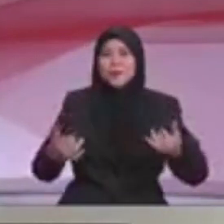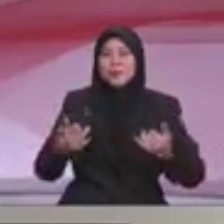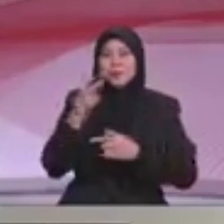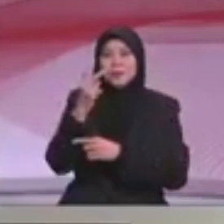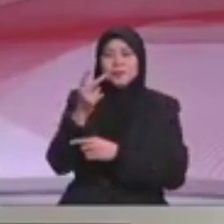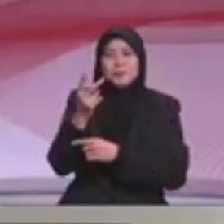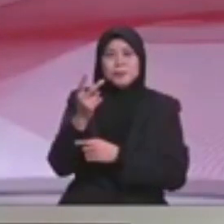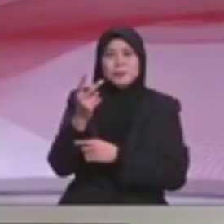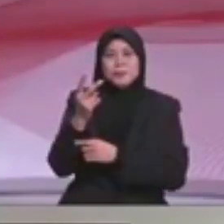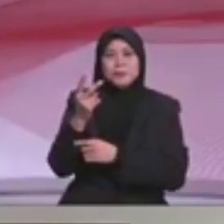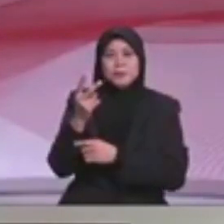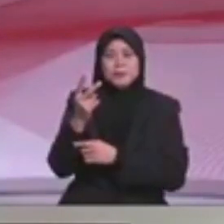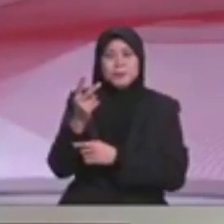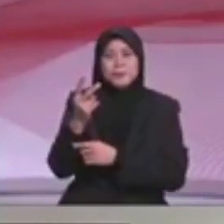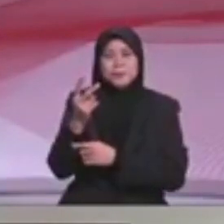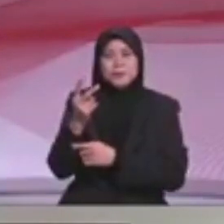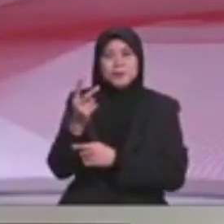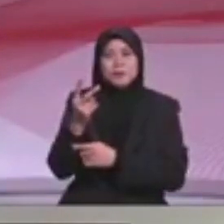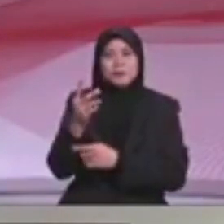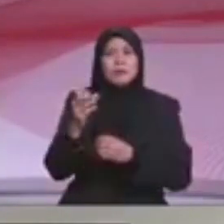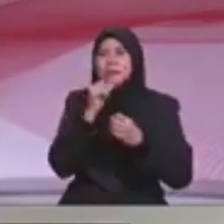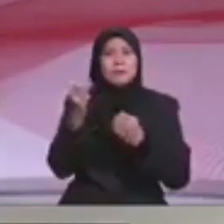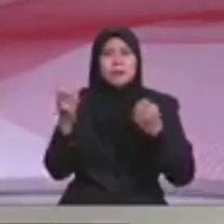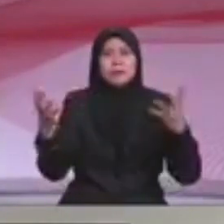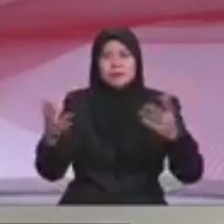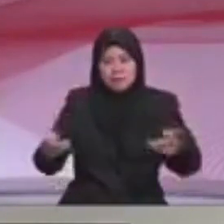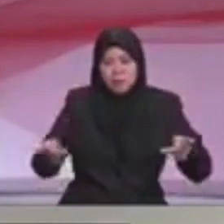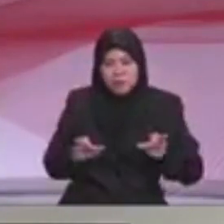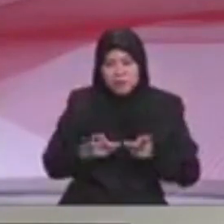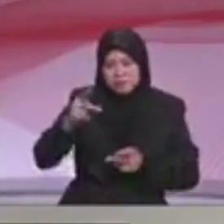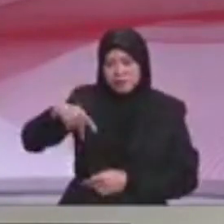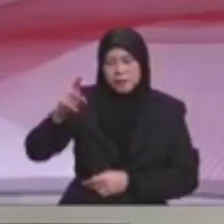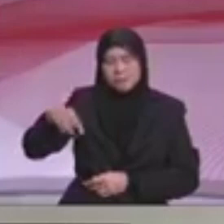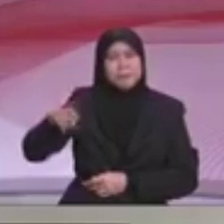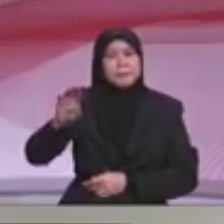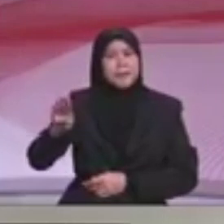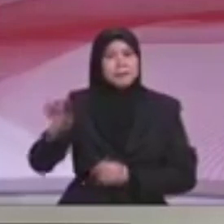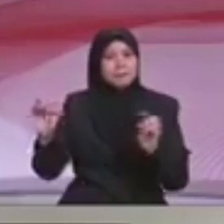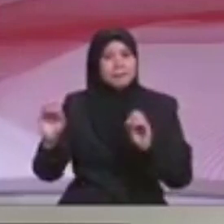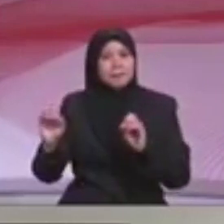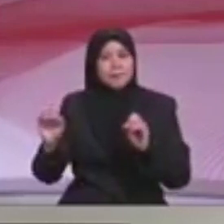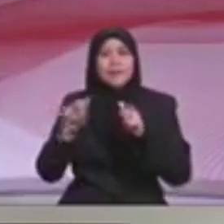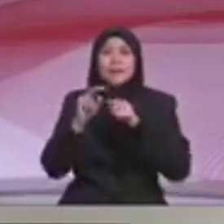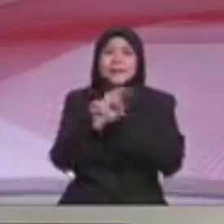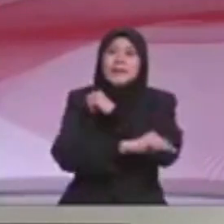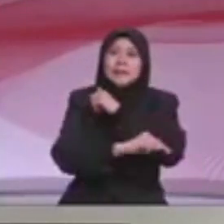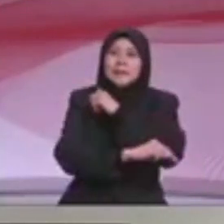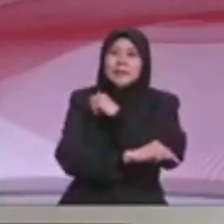ni, dah tak banyak kawasan yang kita kenakan PKPB. Kalau ikutkan negeri,